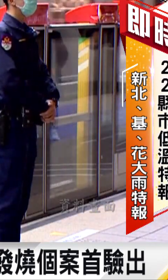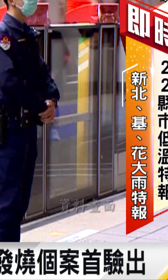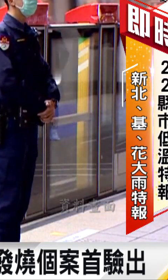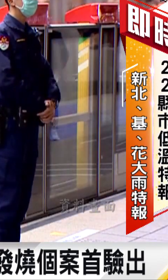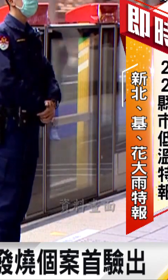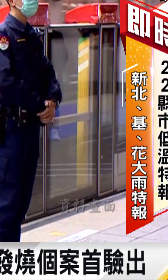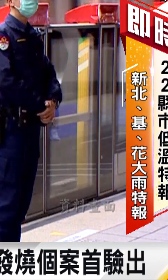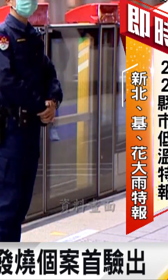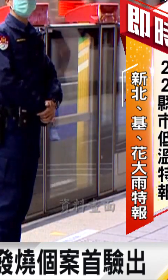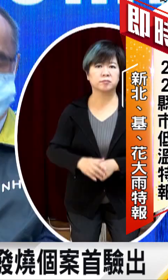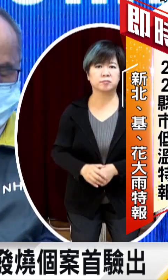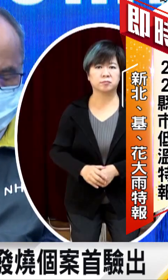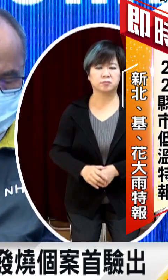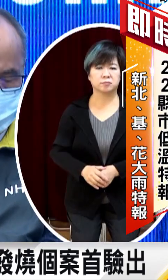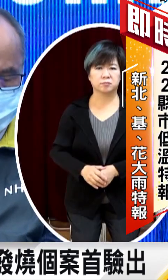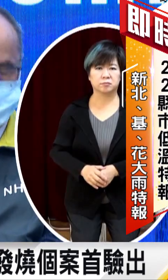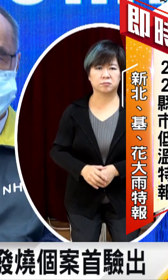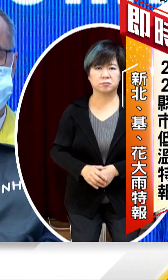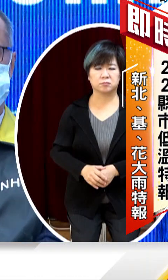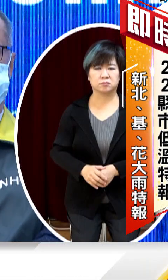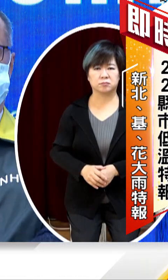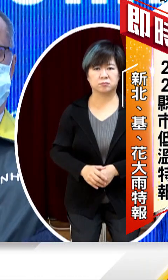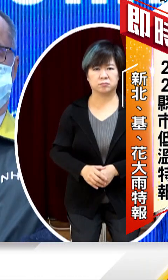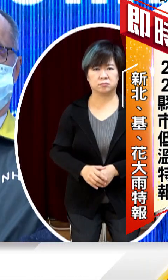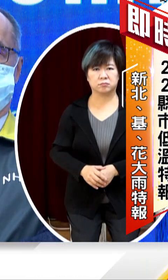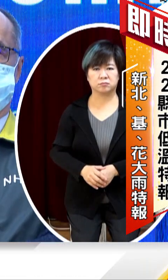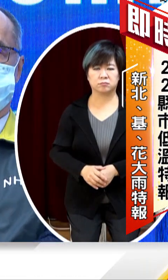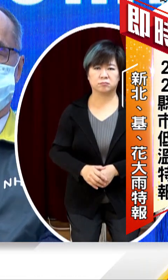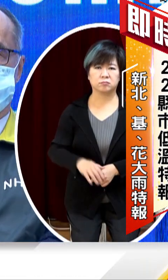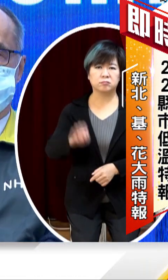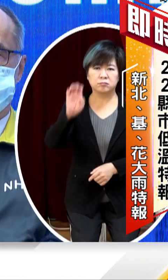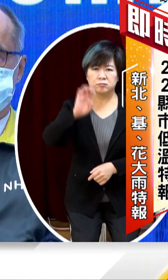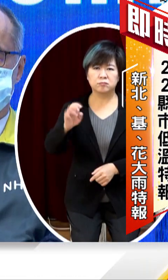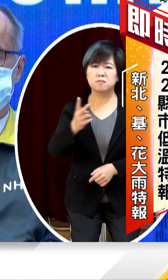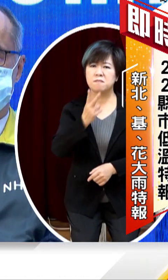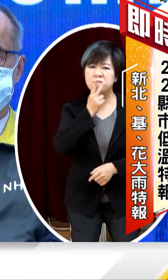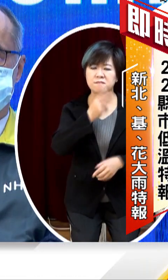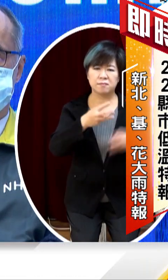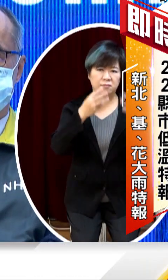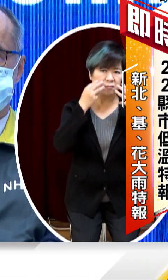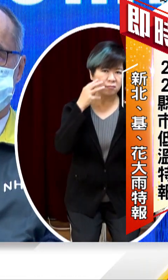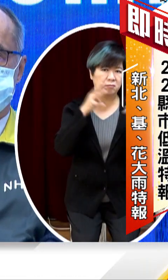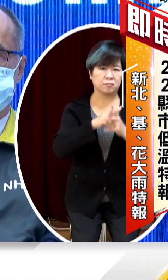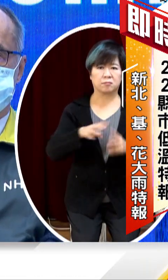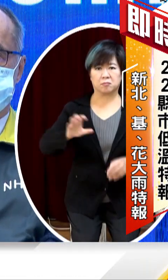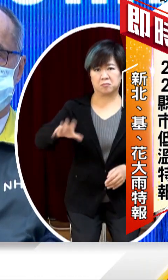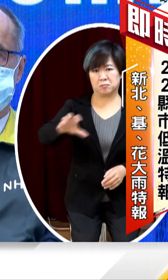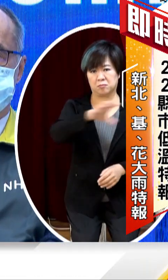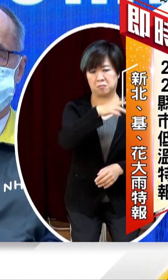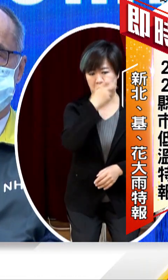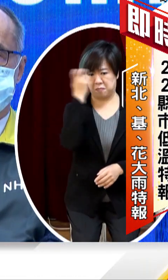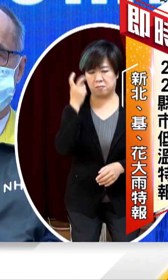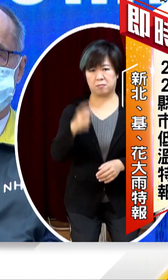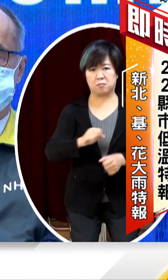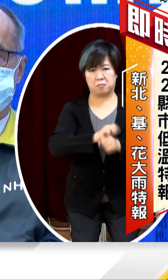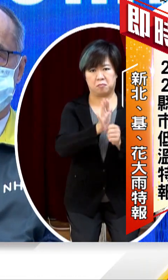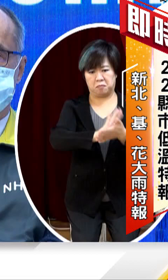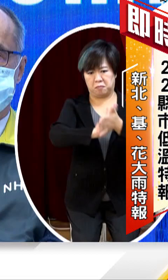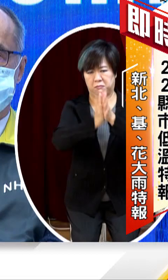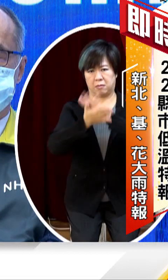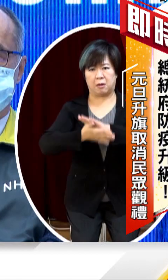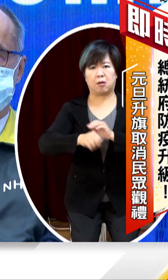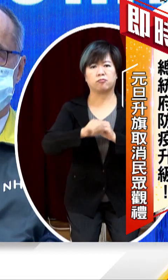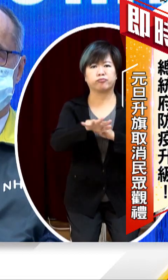加强禁管措施。 那不管是在欧亚非，大概都有发现这样的一个病毒的一个踪